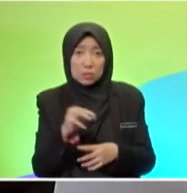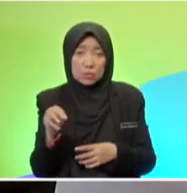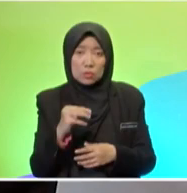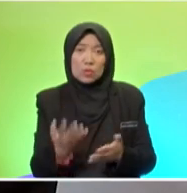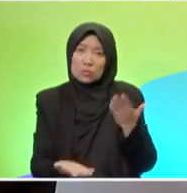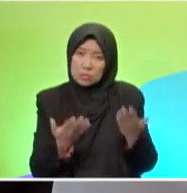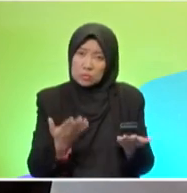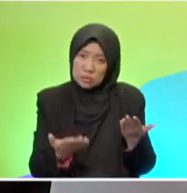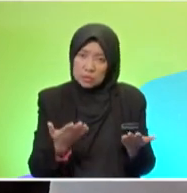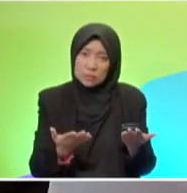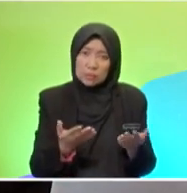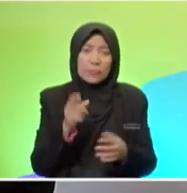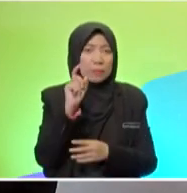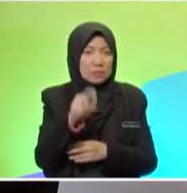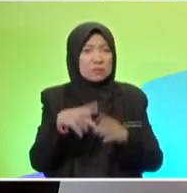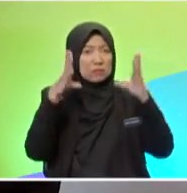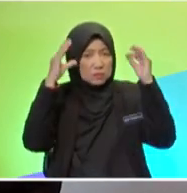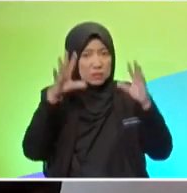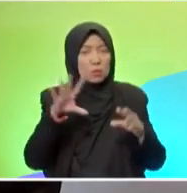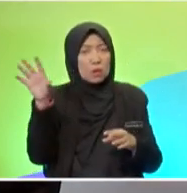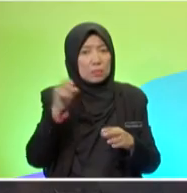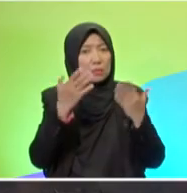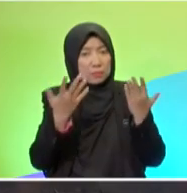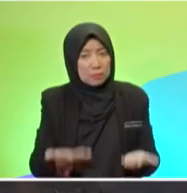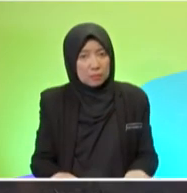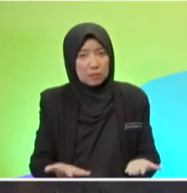memerlukan perhatian daripada cewek lu di sekolah